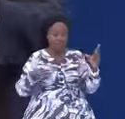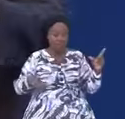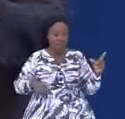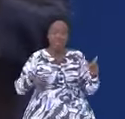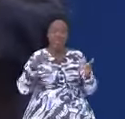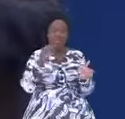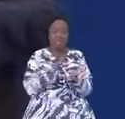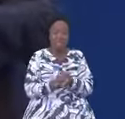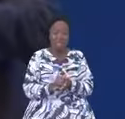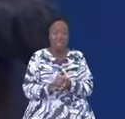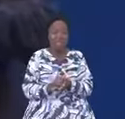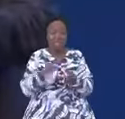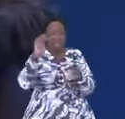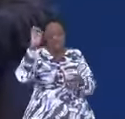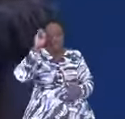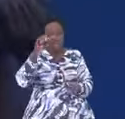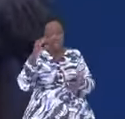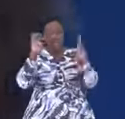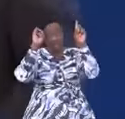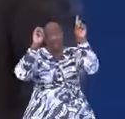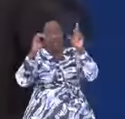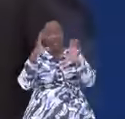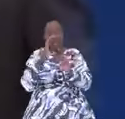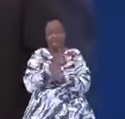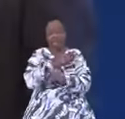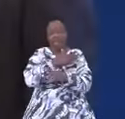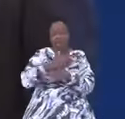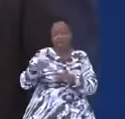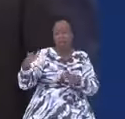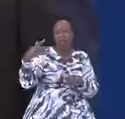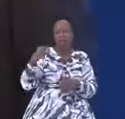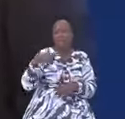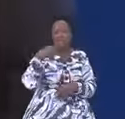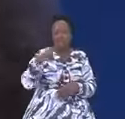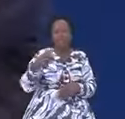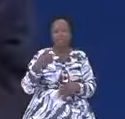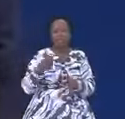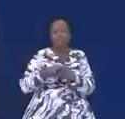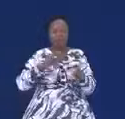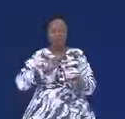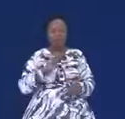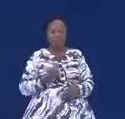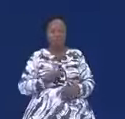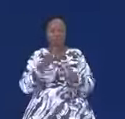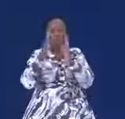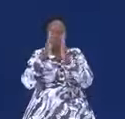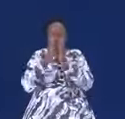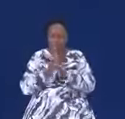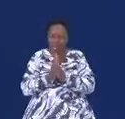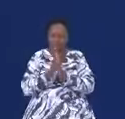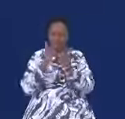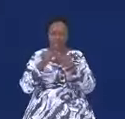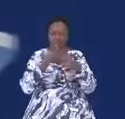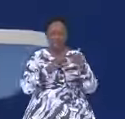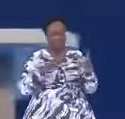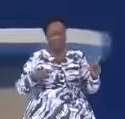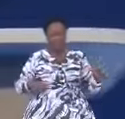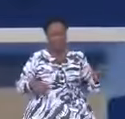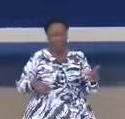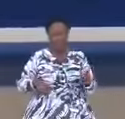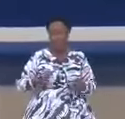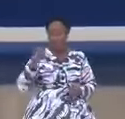c'est serpent prix l'éternel vous savez c'est une personne